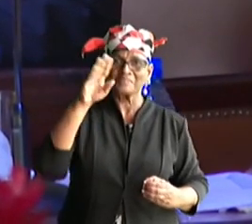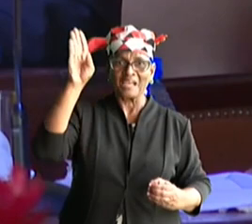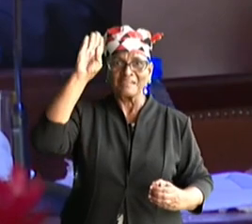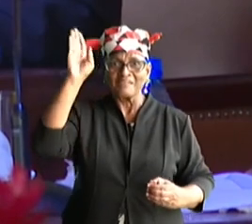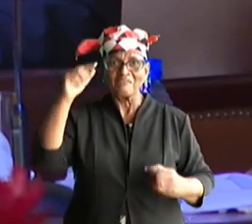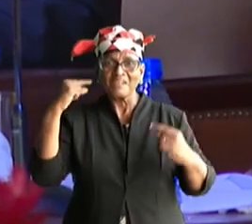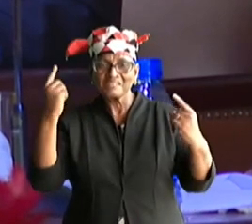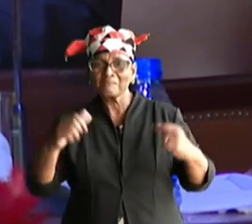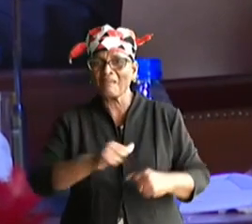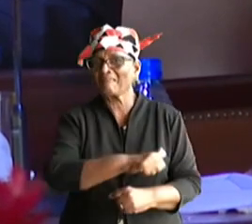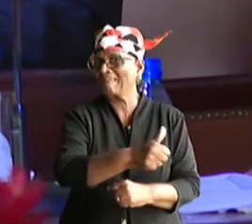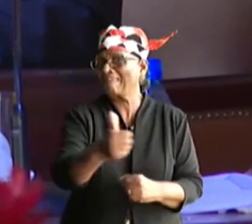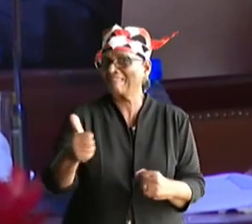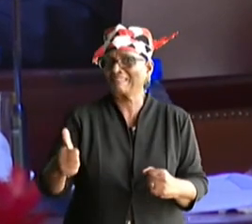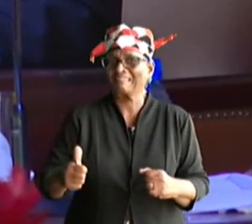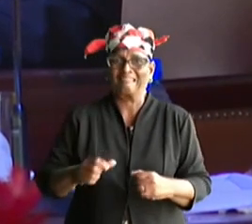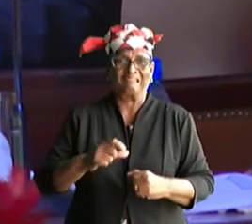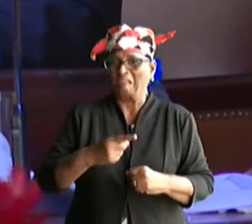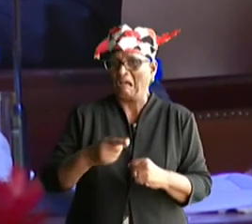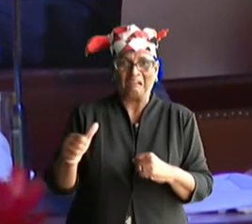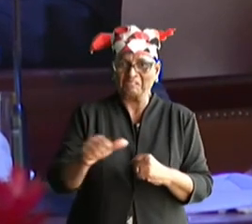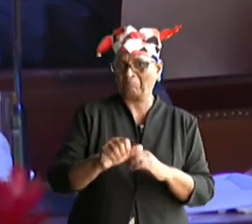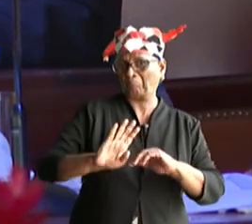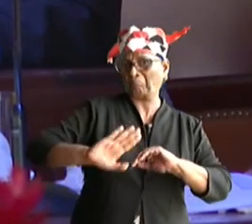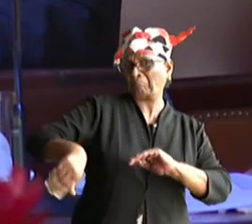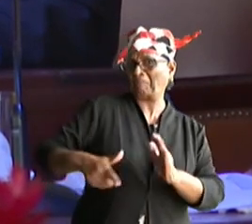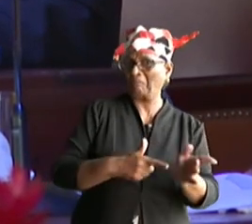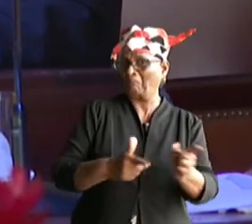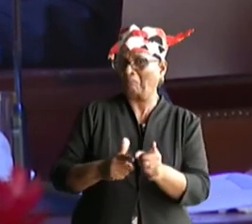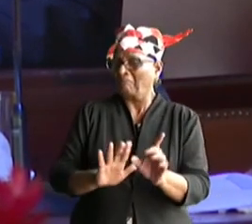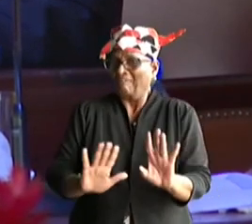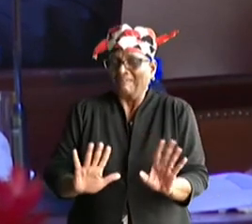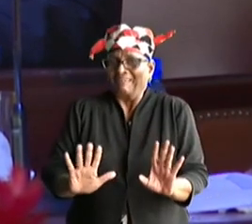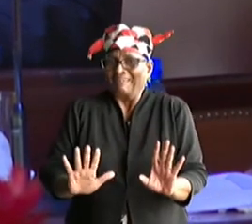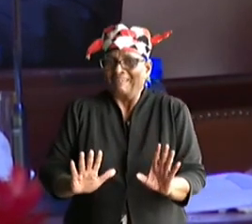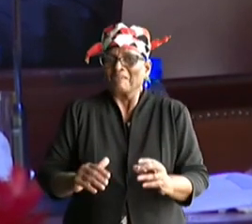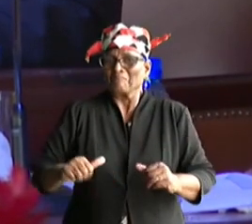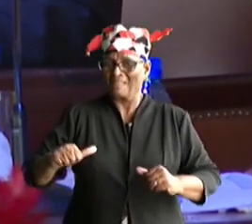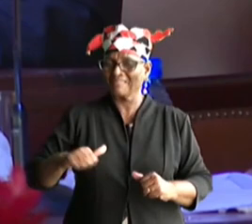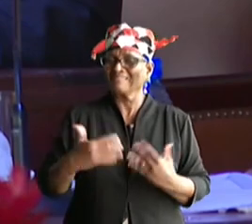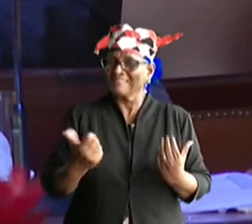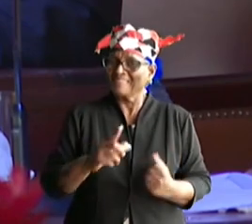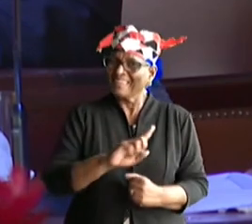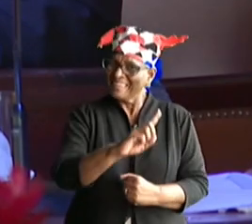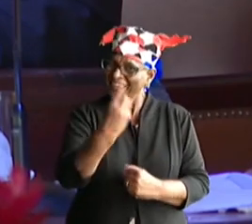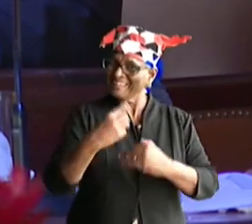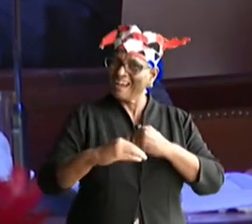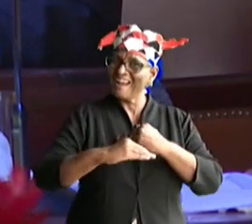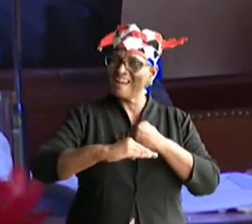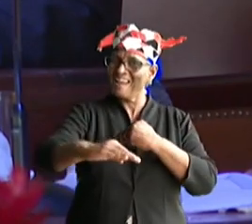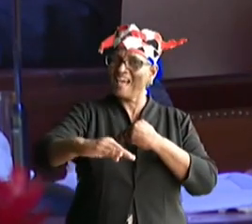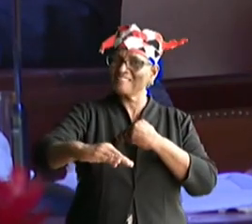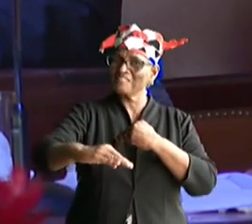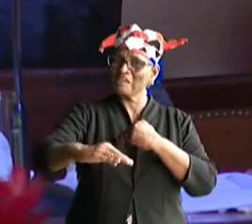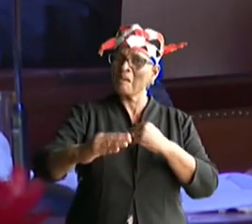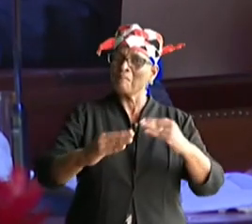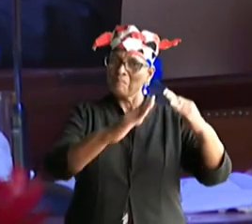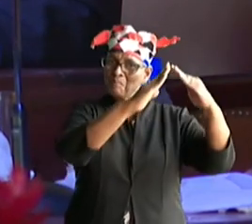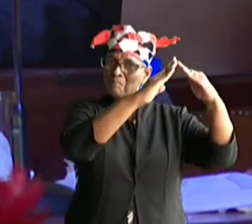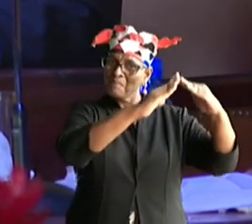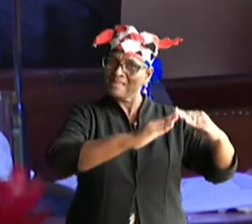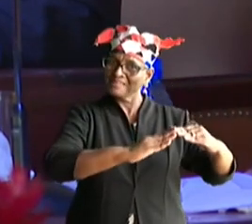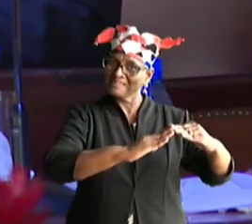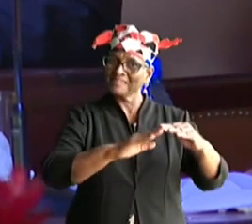geen rassenstrijd en rassenoorlogen kent. En het enige land ter wereld waar een synagoge en een